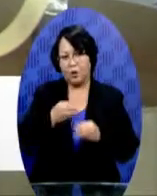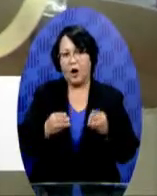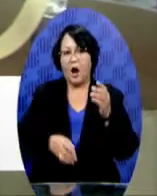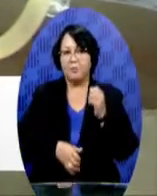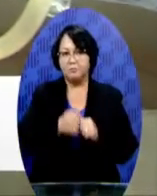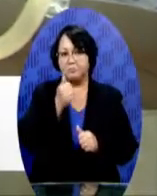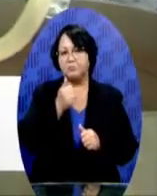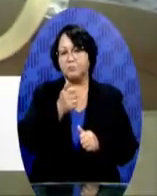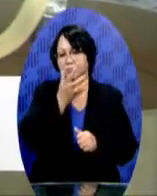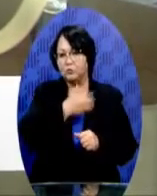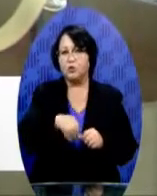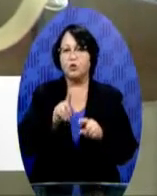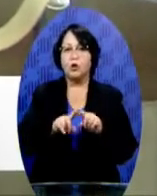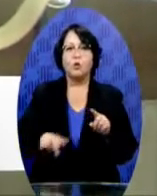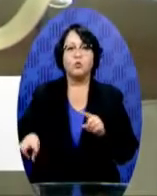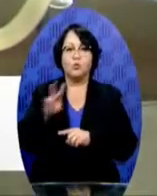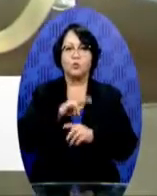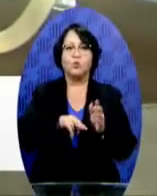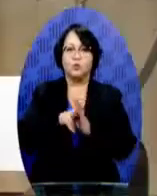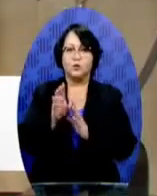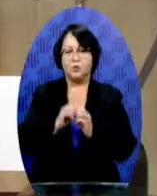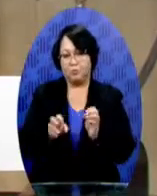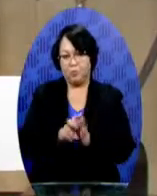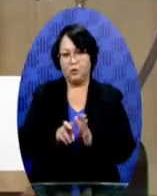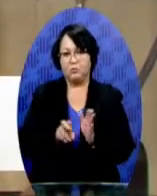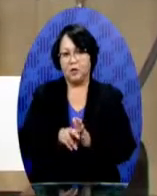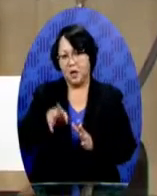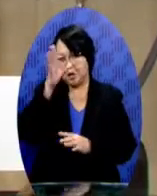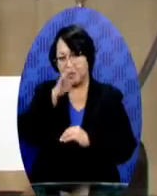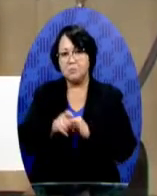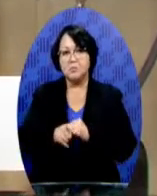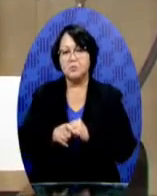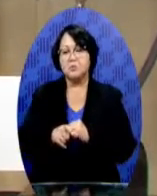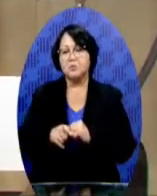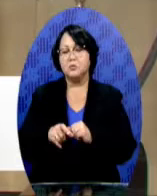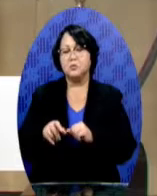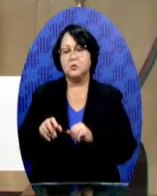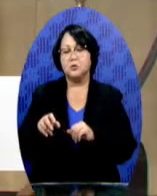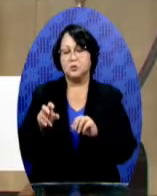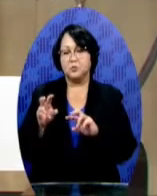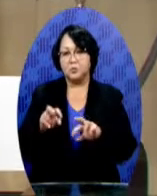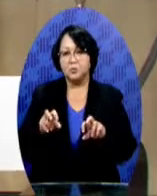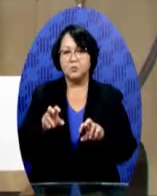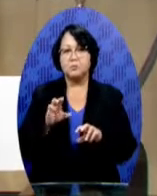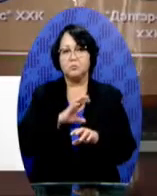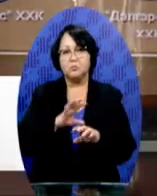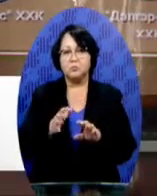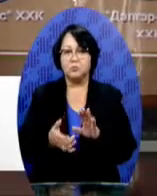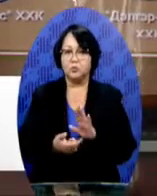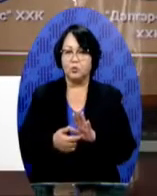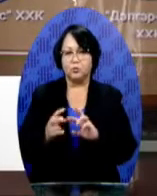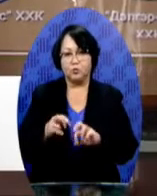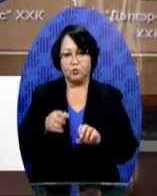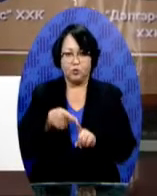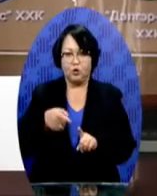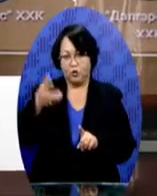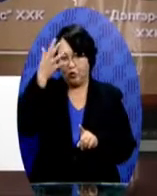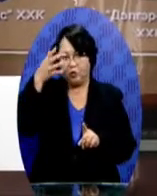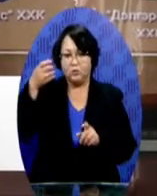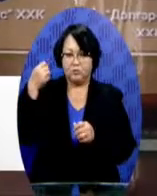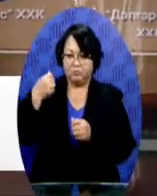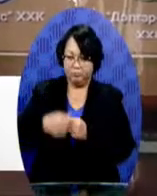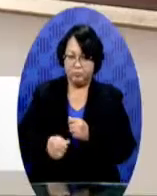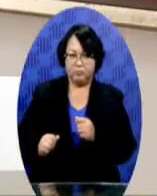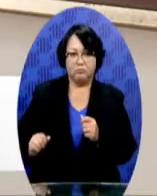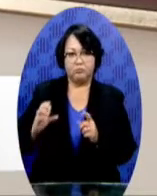орон нутагт бий болгоно гэж үздэг. Мөн эрдэм шинжилгээний байгууллагын суурь судалгааны санхүүжилтийг төрөөс санхүүжлахаар тусгасан